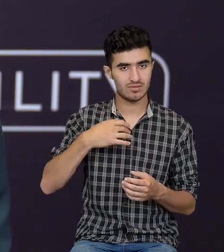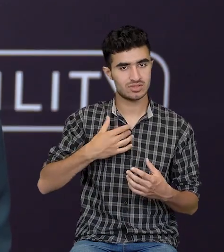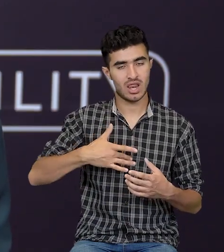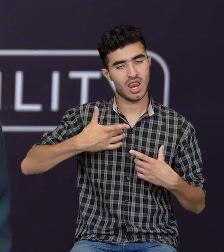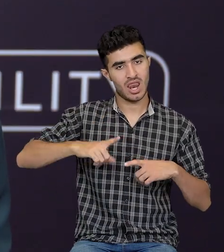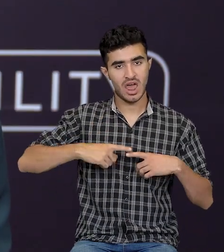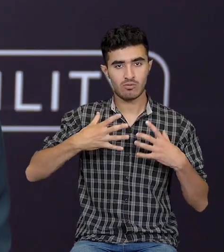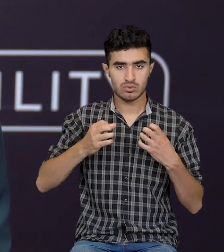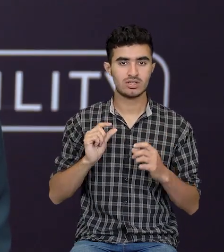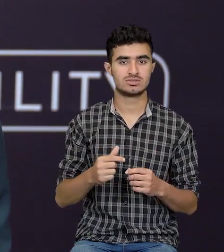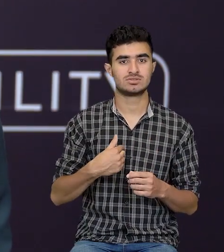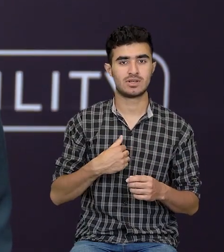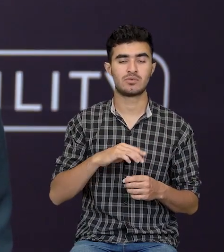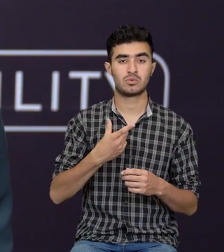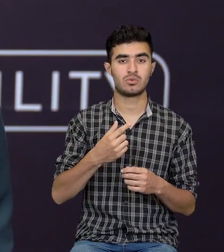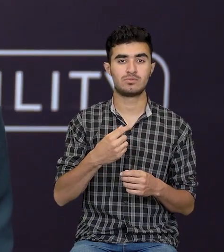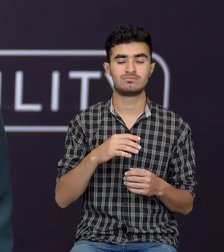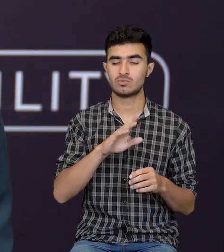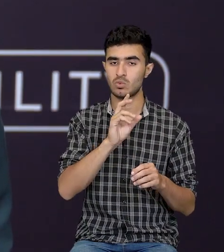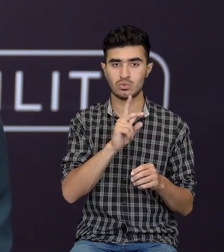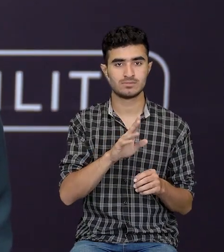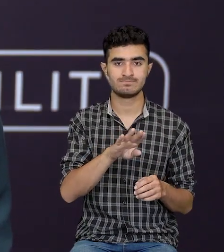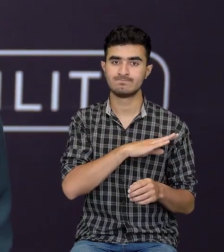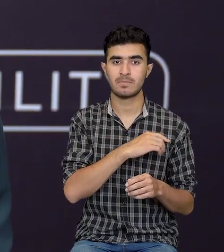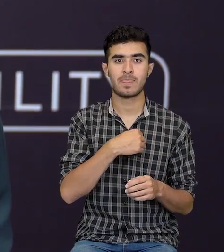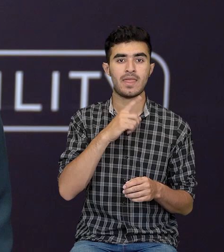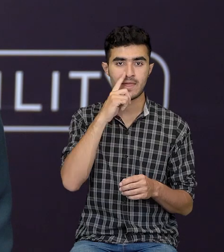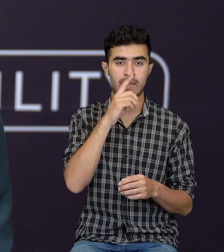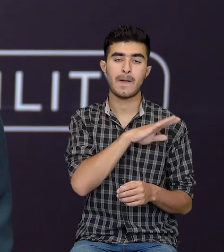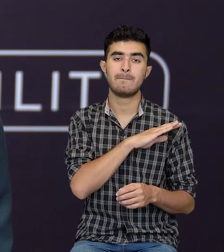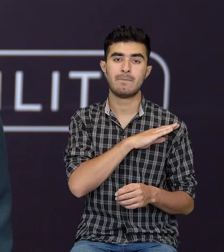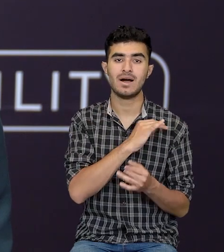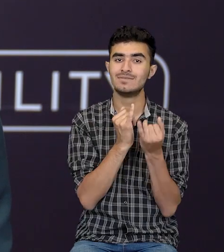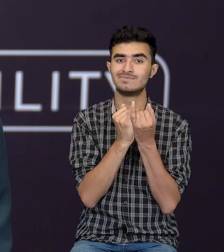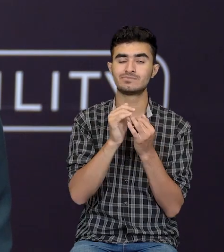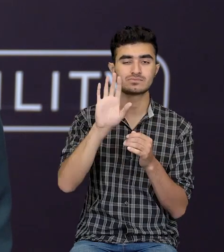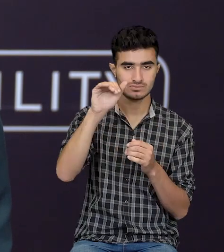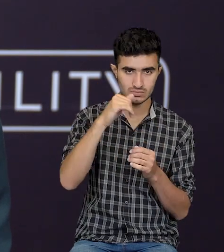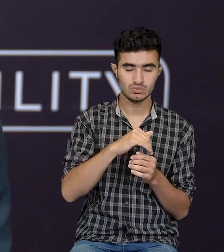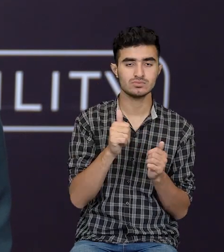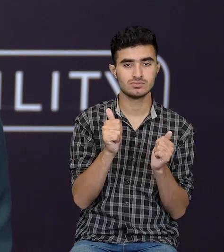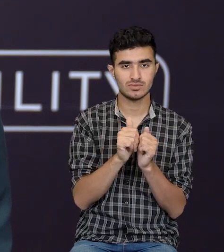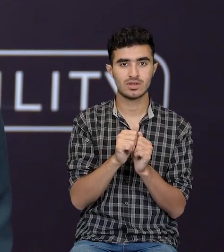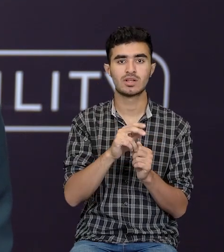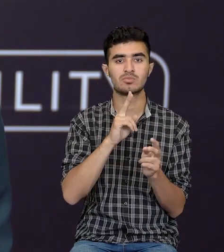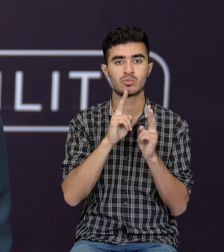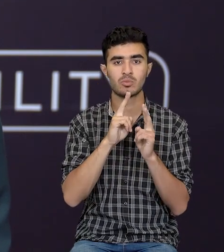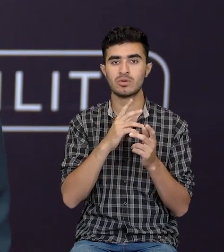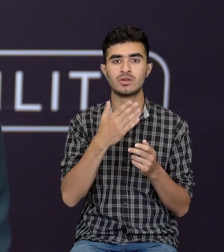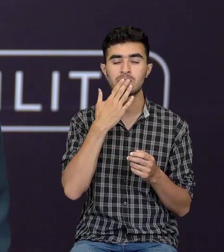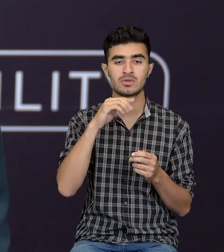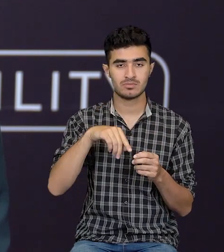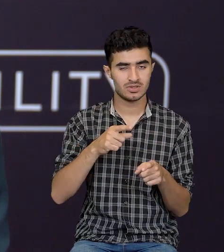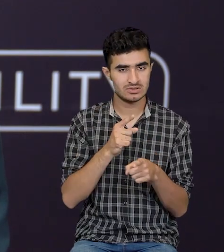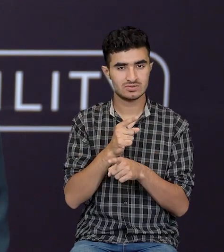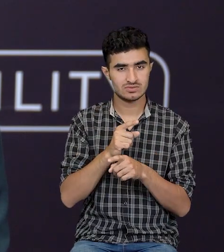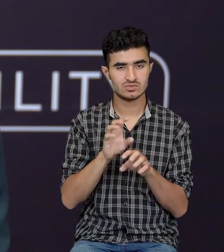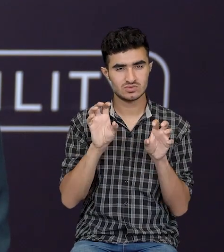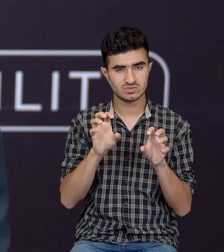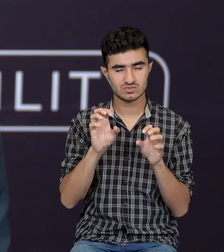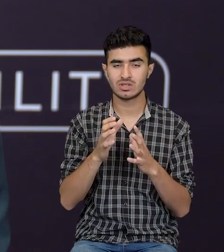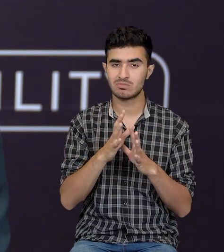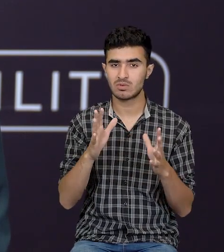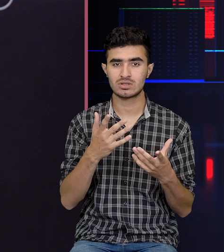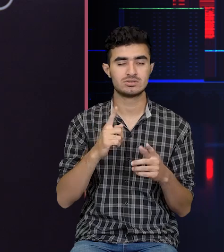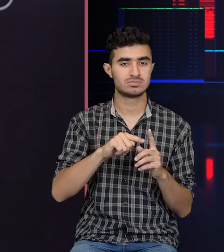उसमें खेला, तो नेशनल के लिए क्वालिफाई हो गया। तकरीबन 2 साल, 1 से 2 साल में ऐसे ही क्वार्टर फाइनल नेशनल चैम्पियनशिप का लूज़ कर